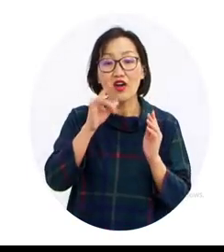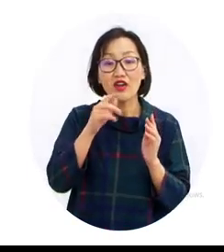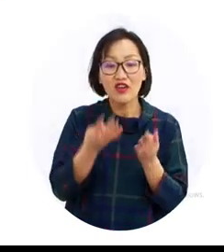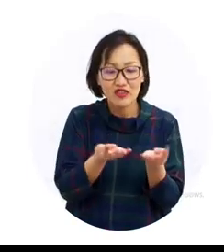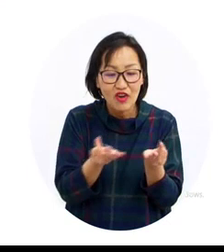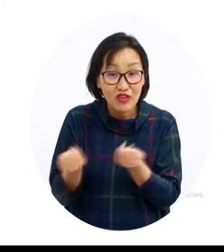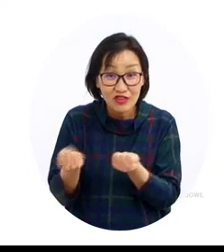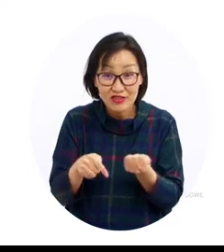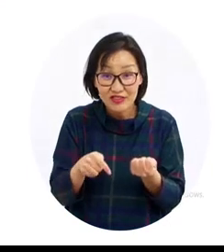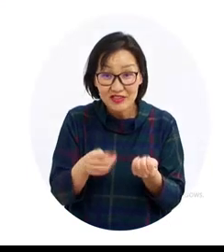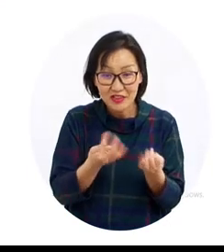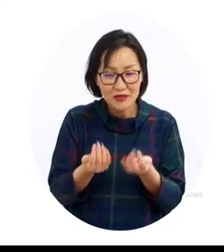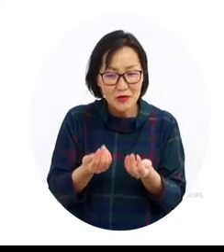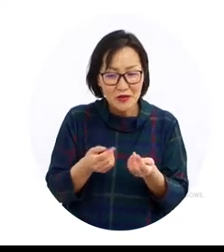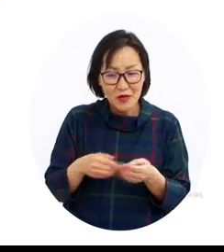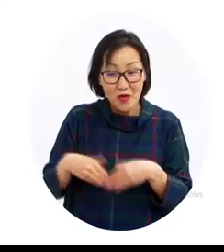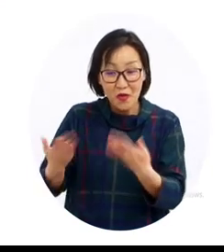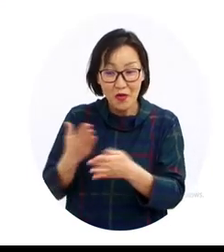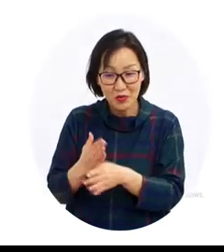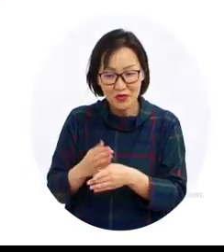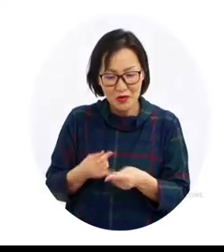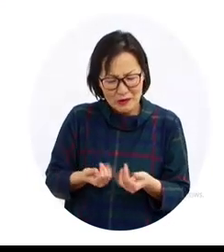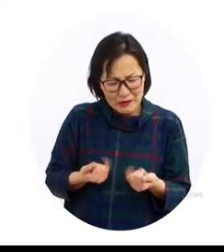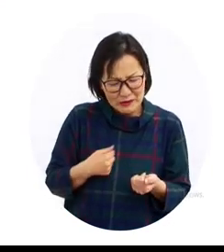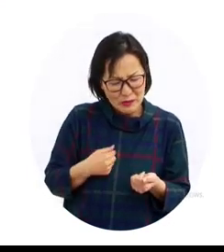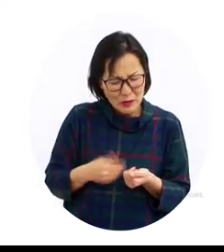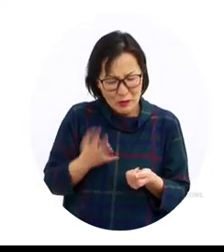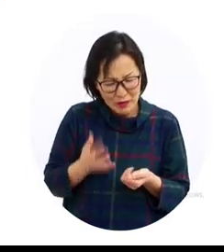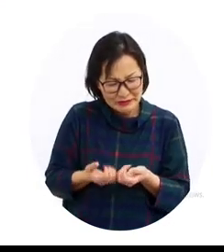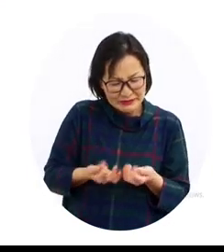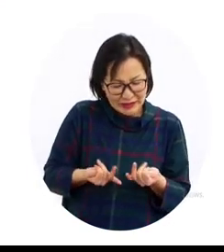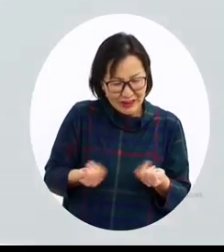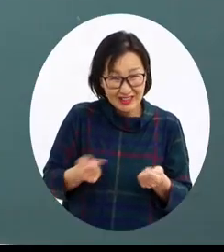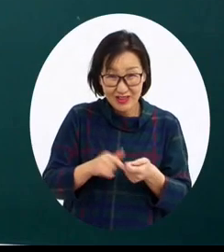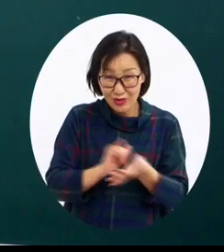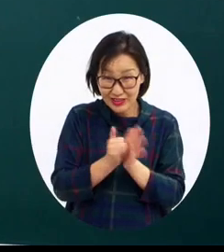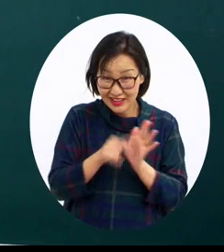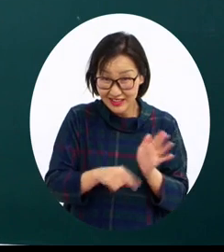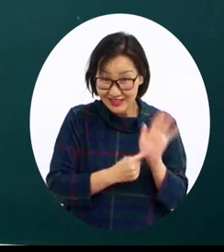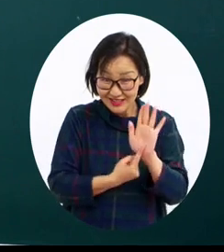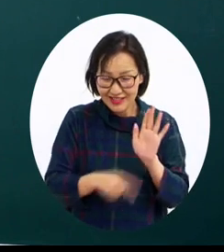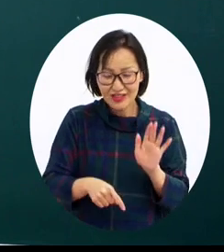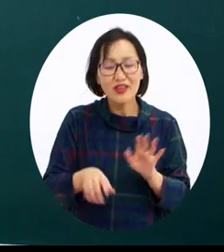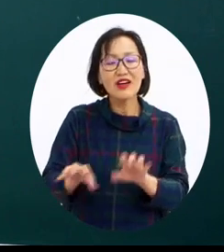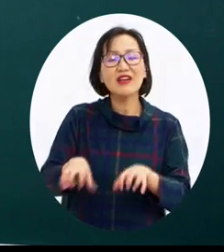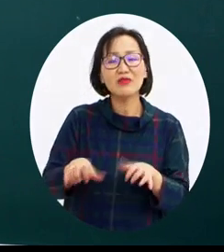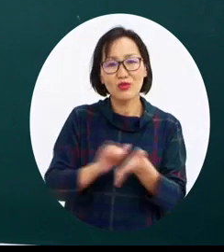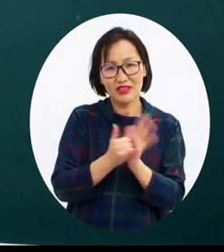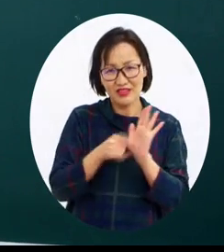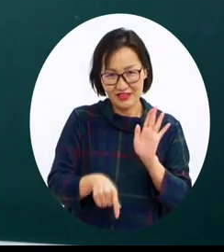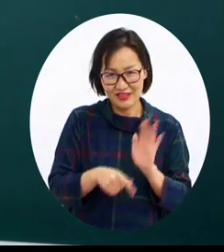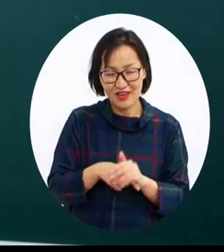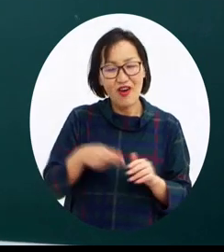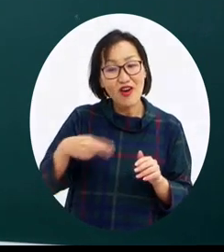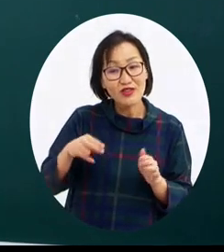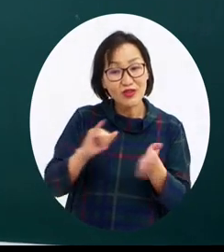хорглоод болох гэсэн ийм хилцүүгүүд энэ харамлална гэдэгтэй утга түгэх юм байна. Энийг энэ